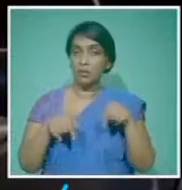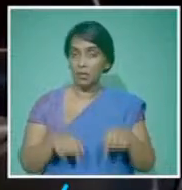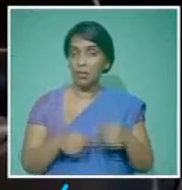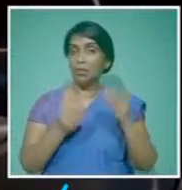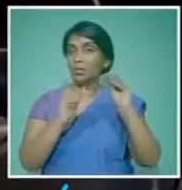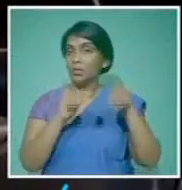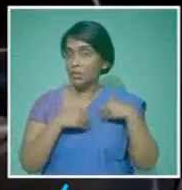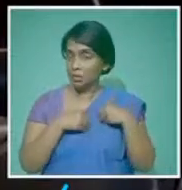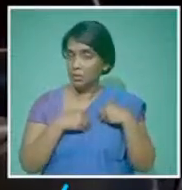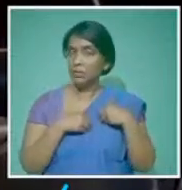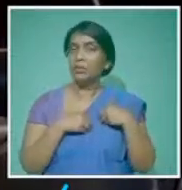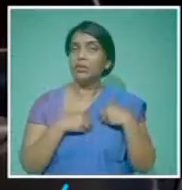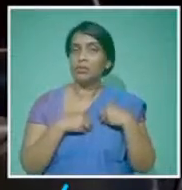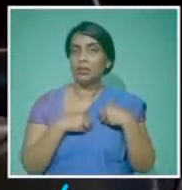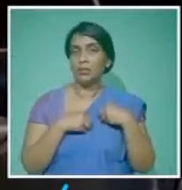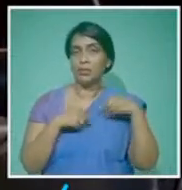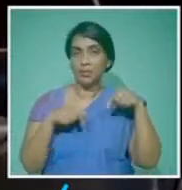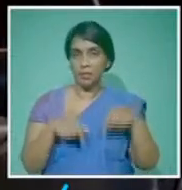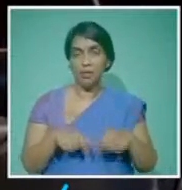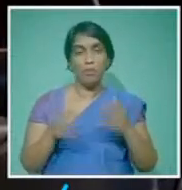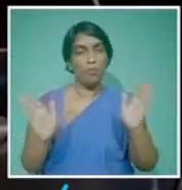लैबेन अपिट मे